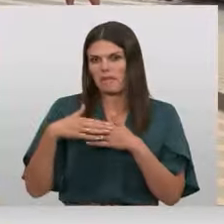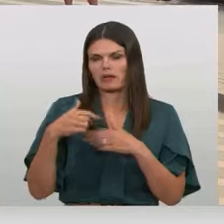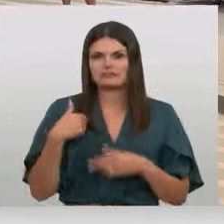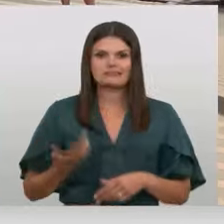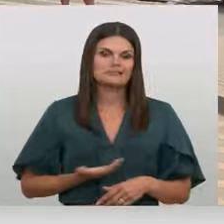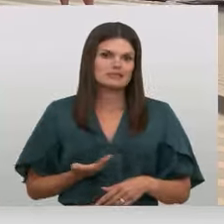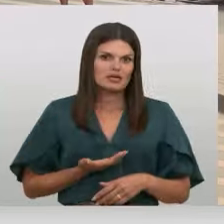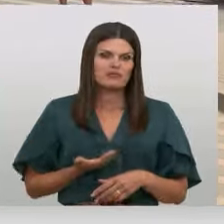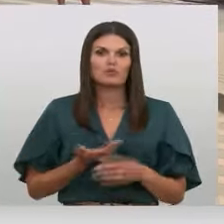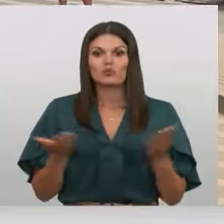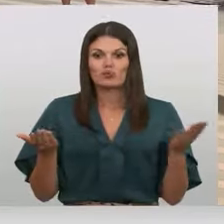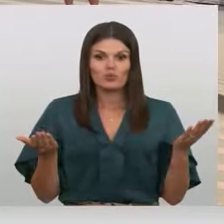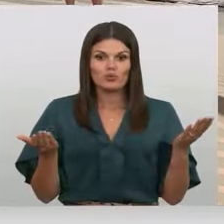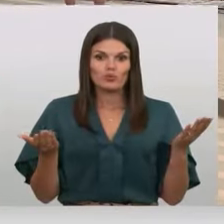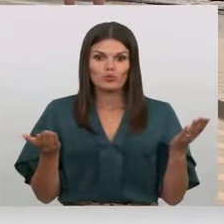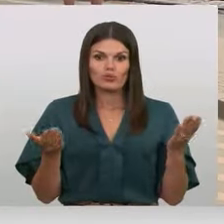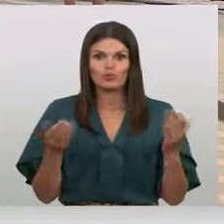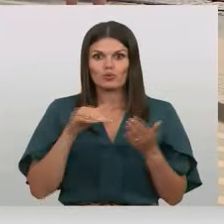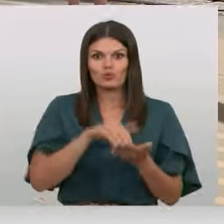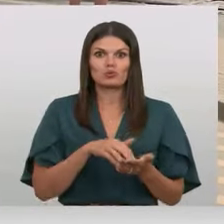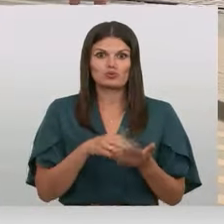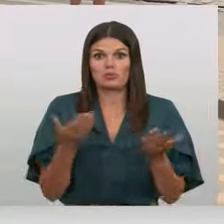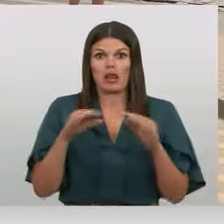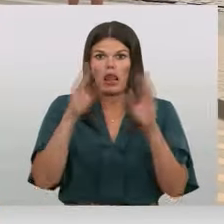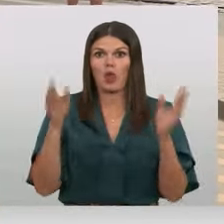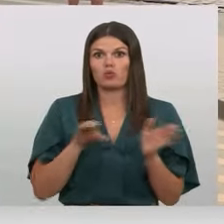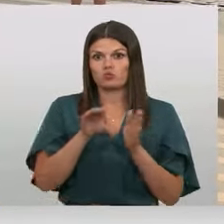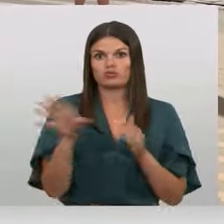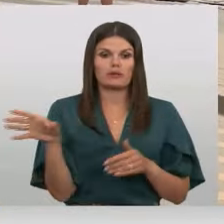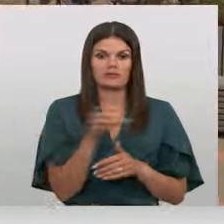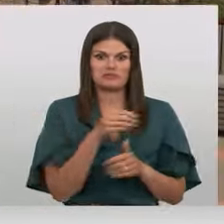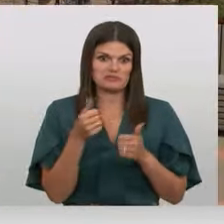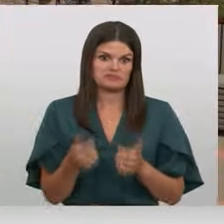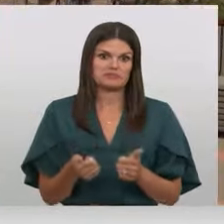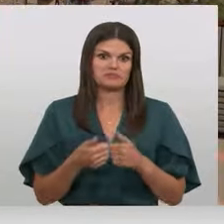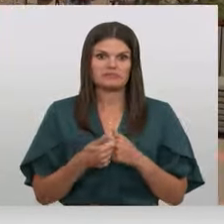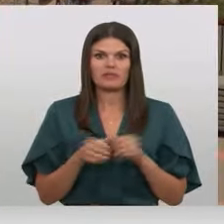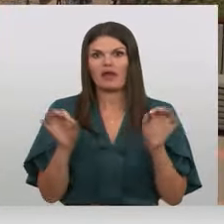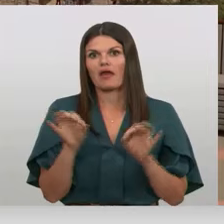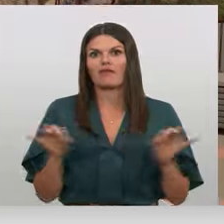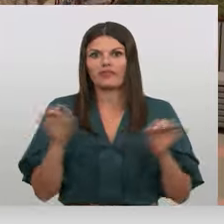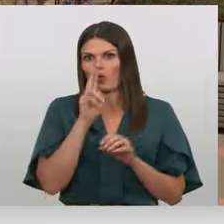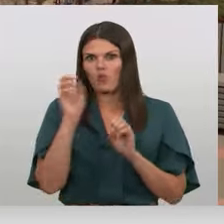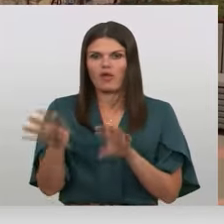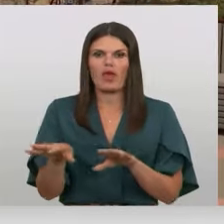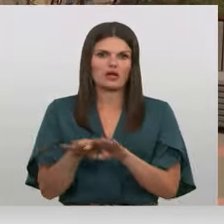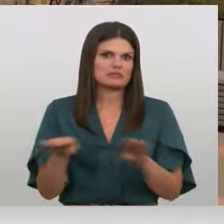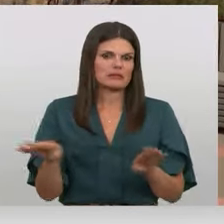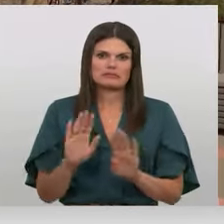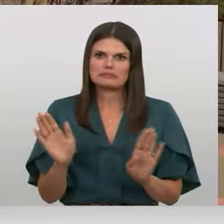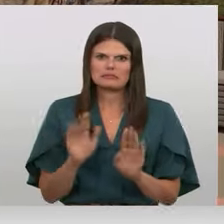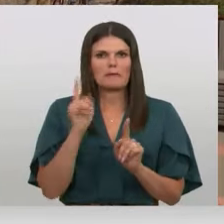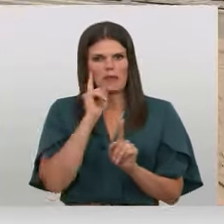mums tādā liela uzglabāšana nav, leduskapi viss tiek cauri. Neko neatstāju ārā, noteikti. Pie